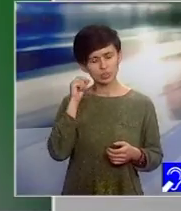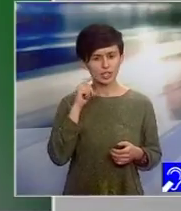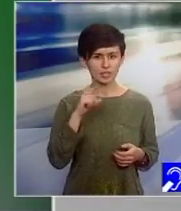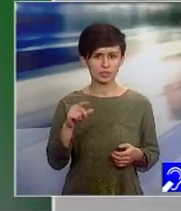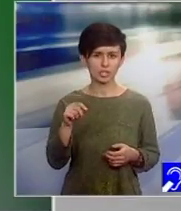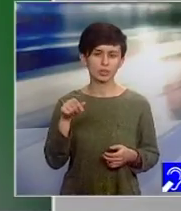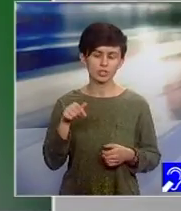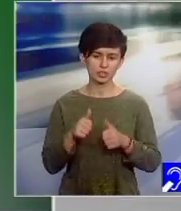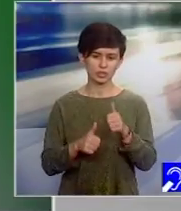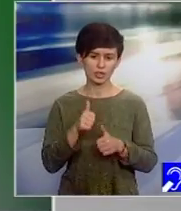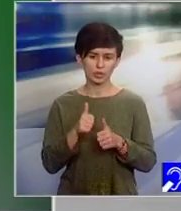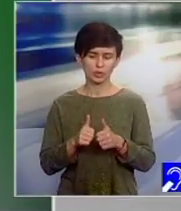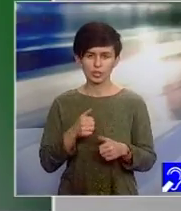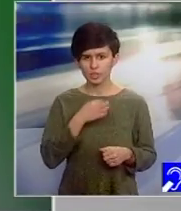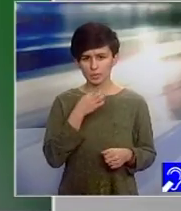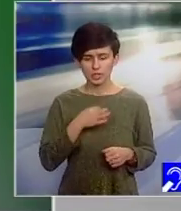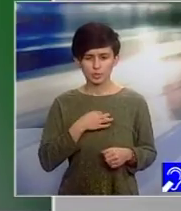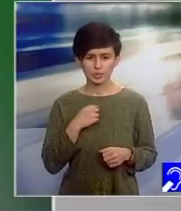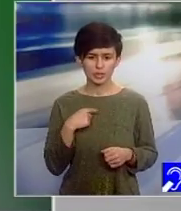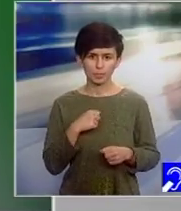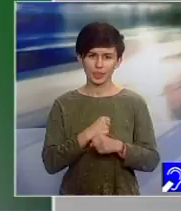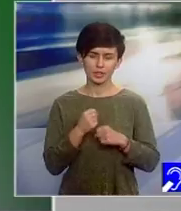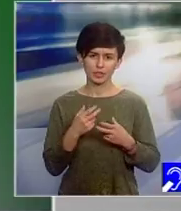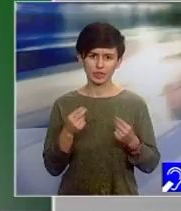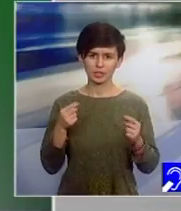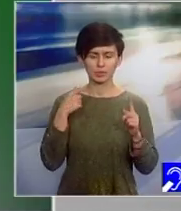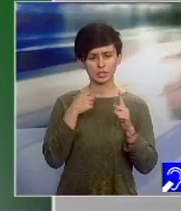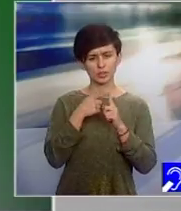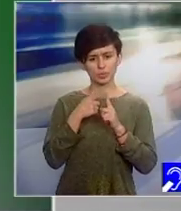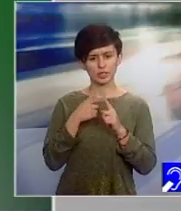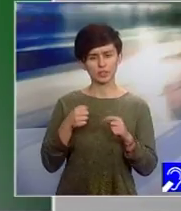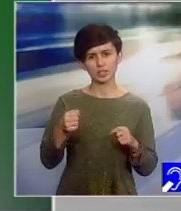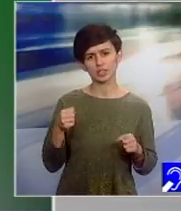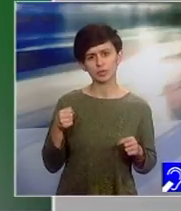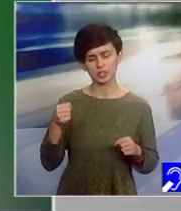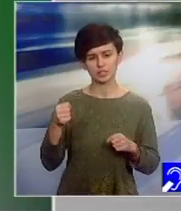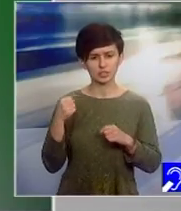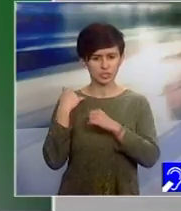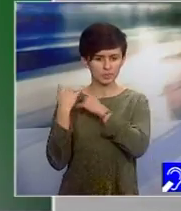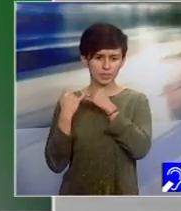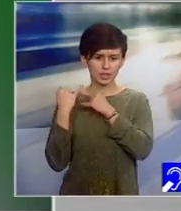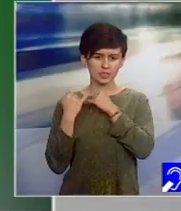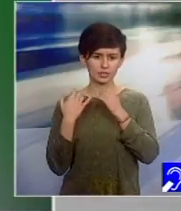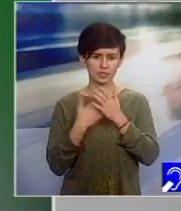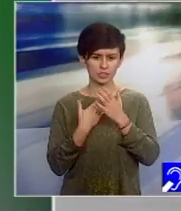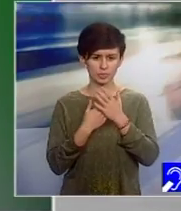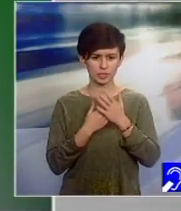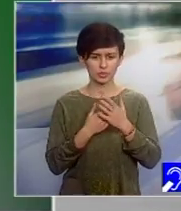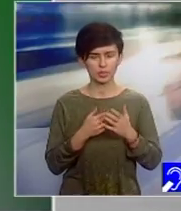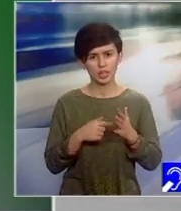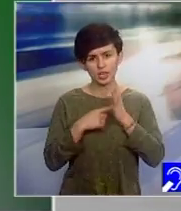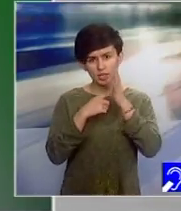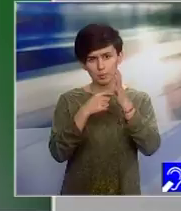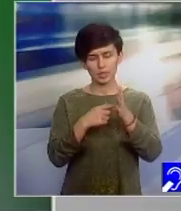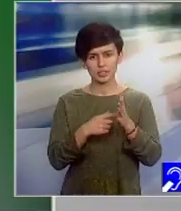național. Îmi spuneați că sunt foarte multe obiective turistice, istorice, pentru că nu e așa, ar reprezenta